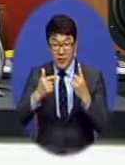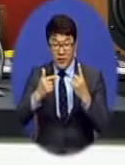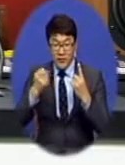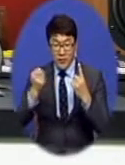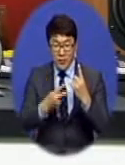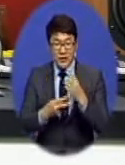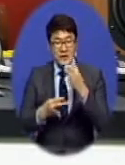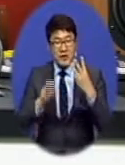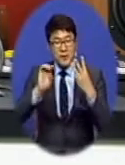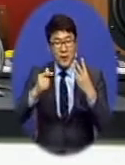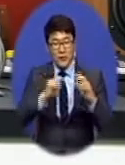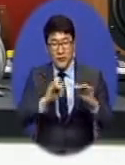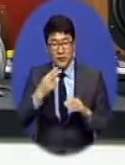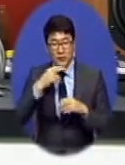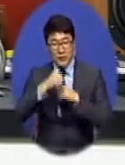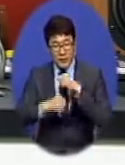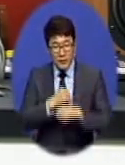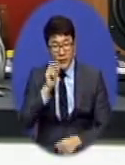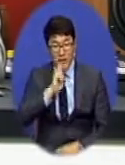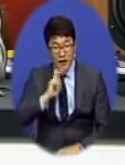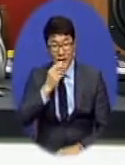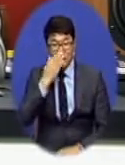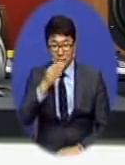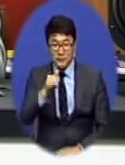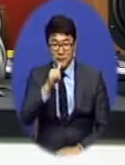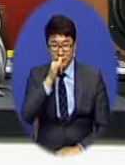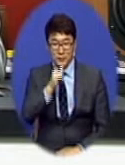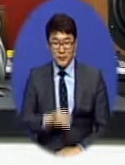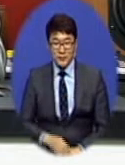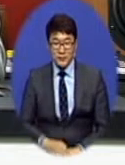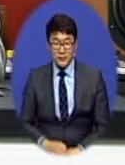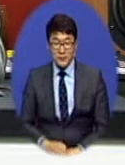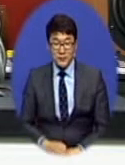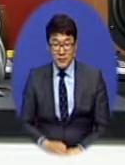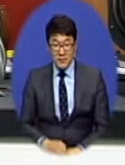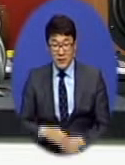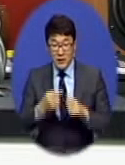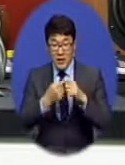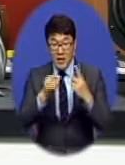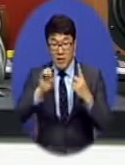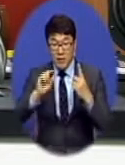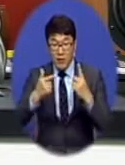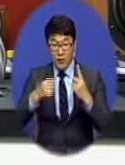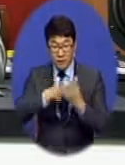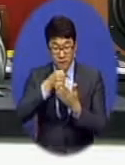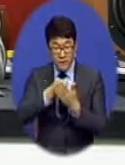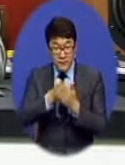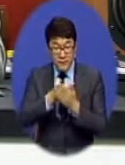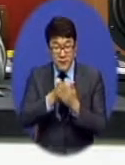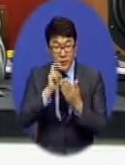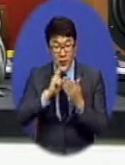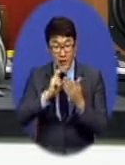부르기와 3번 무반주 부르기로 방송에 참여를 하실 수 있습니다. 네, 먼저 네. 1번 지정곡 노래